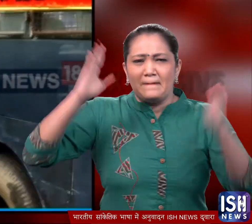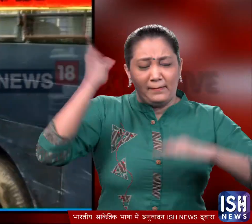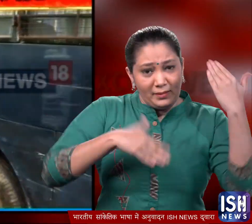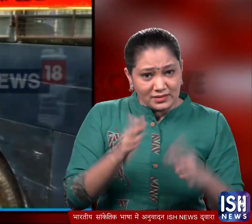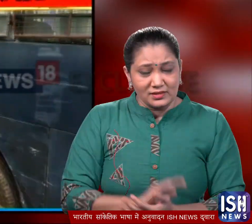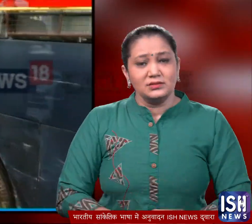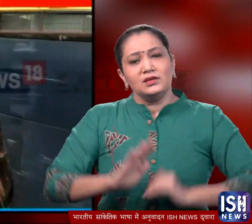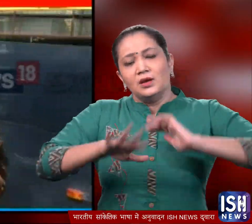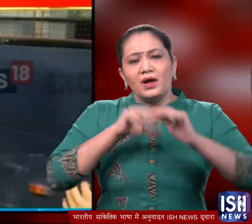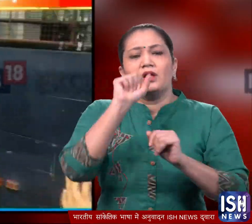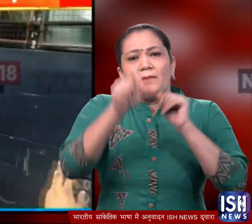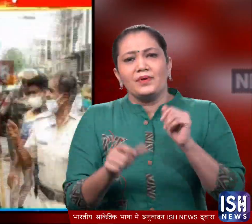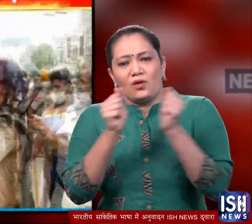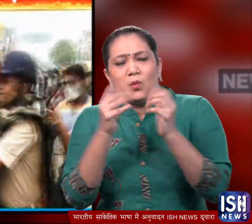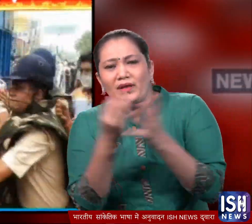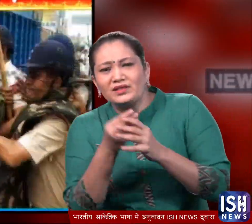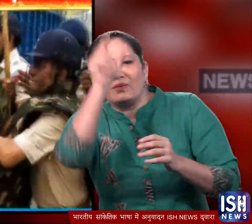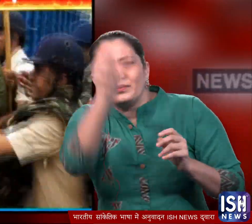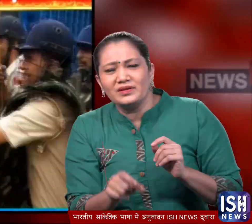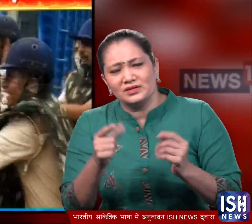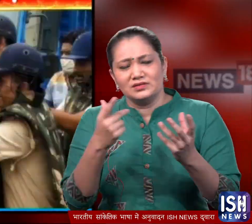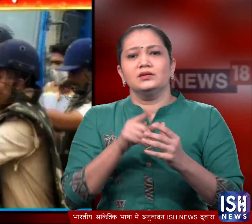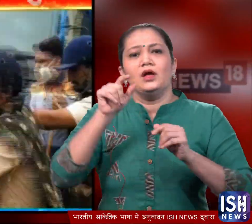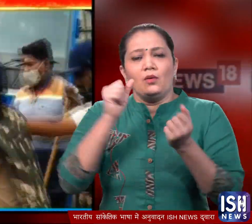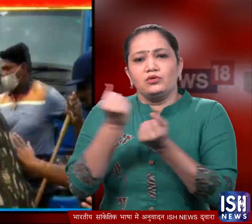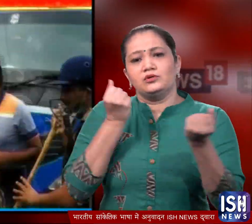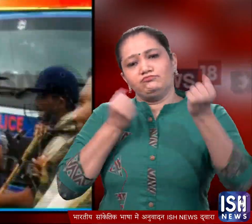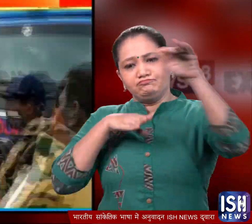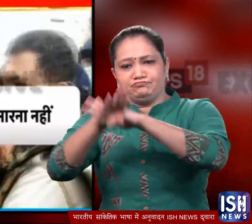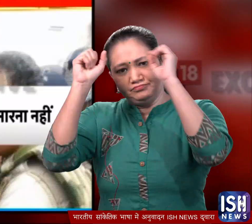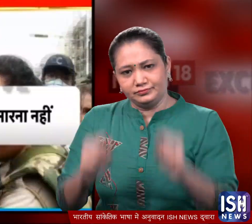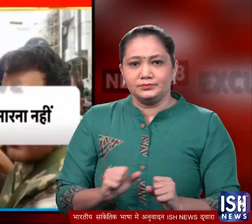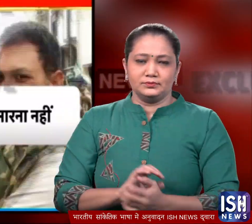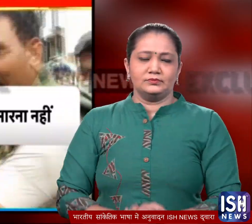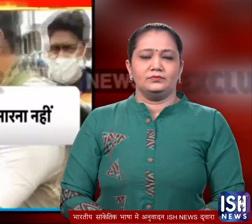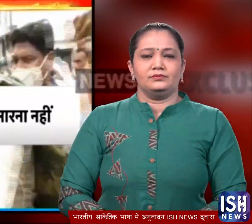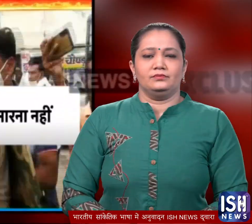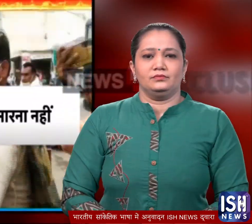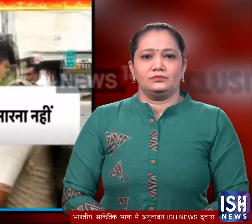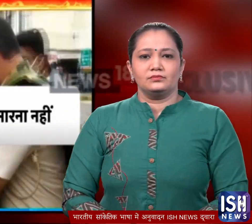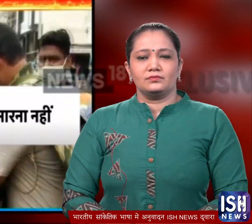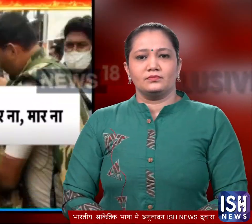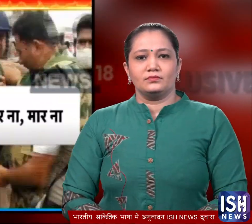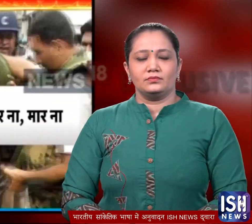कई थप्पड़ जड़े, जिसके बाद उसे और उसके एक साथी प्रदर्शनकारी को पुलिस की गाड़ी में बैठाया गया।